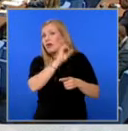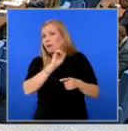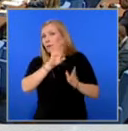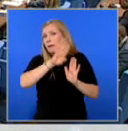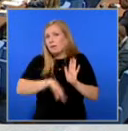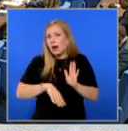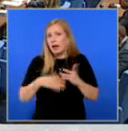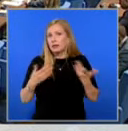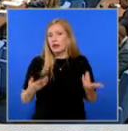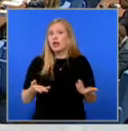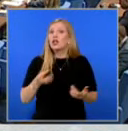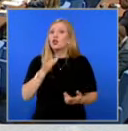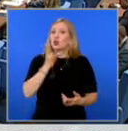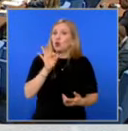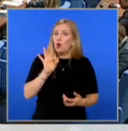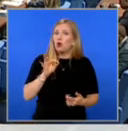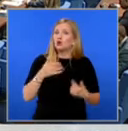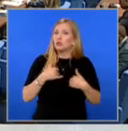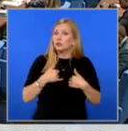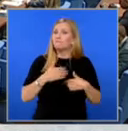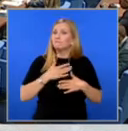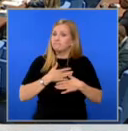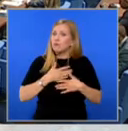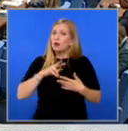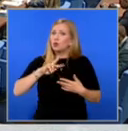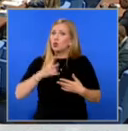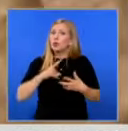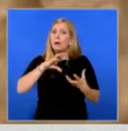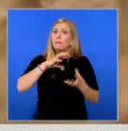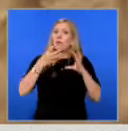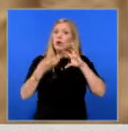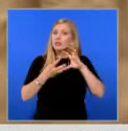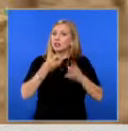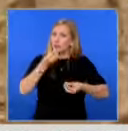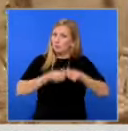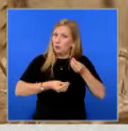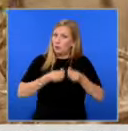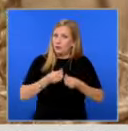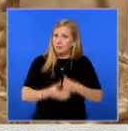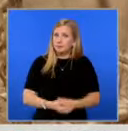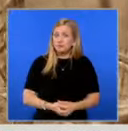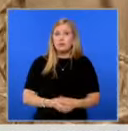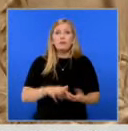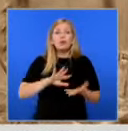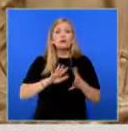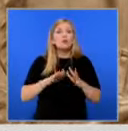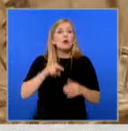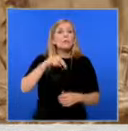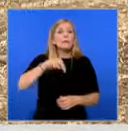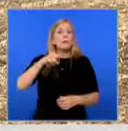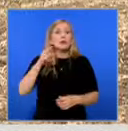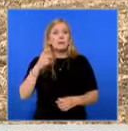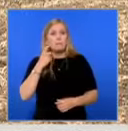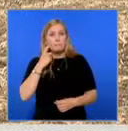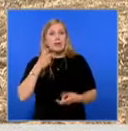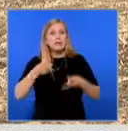ще има други политически щети според пдб обаче разрешение внос ще